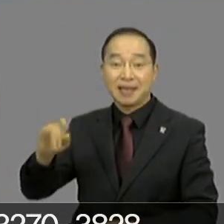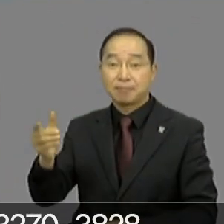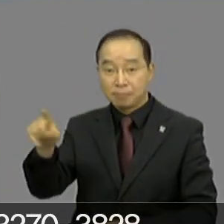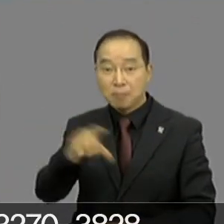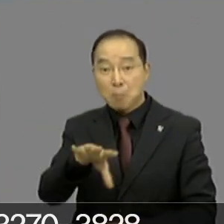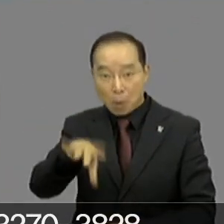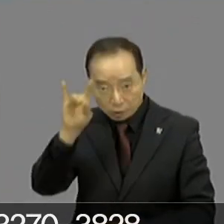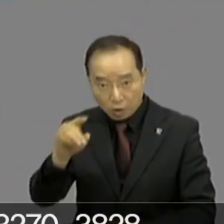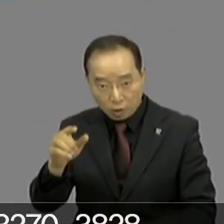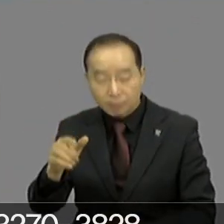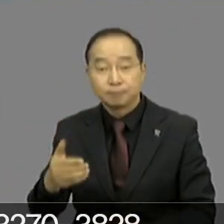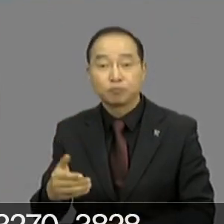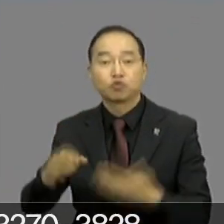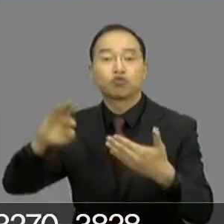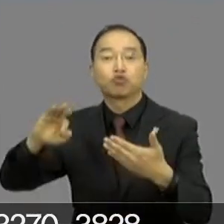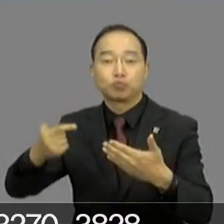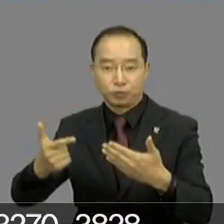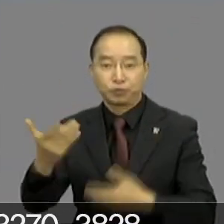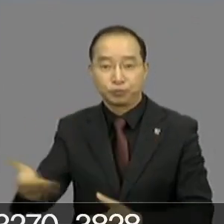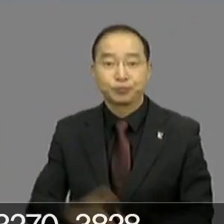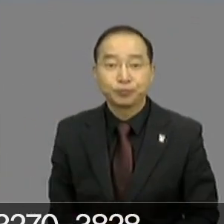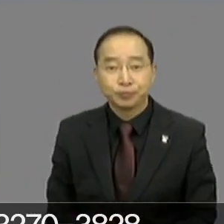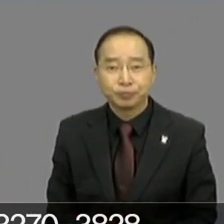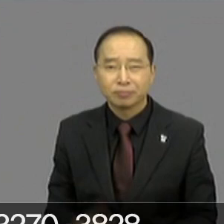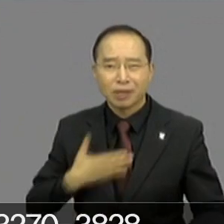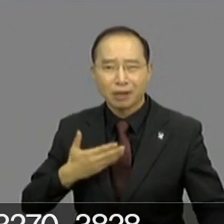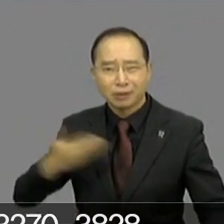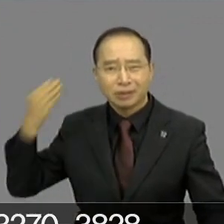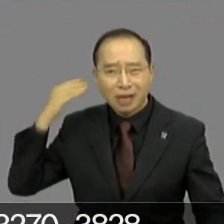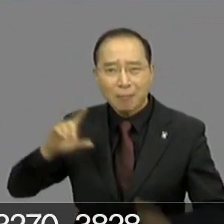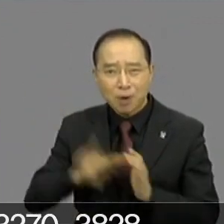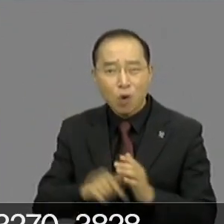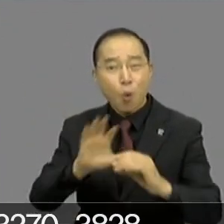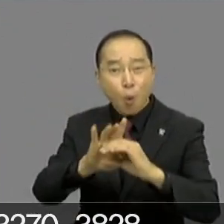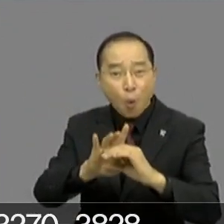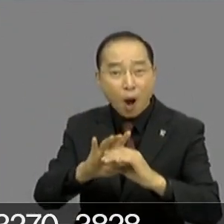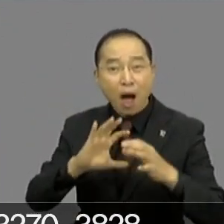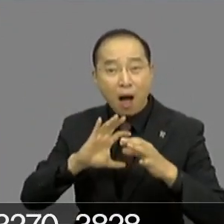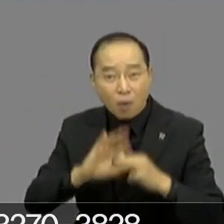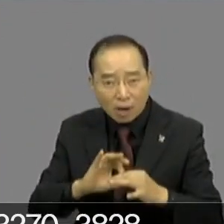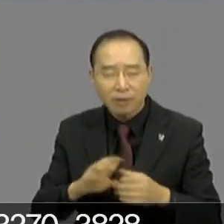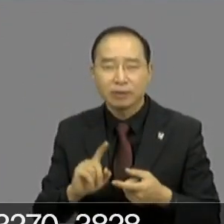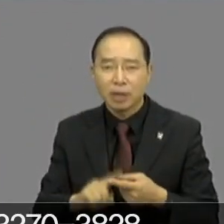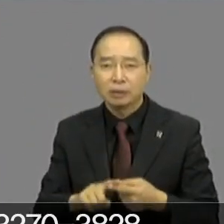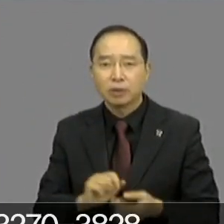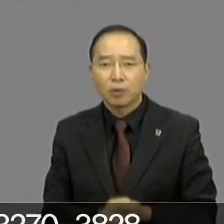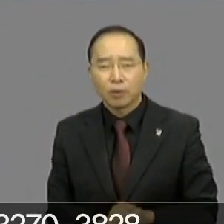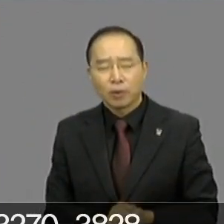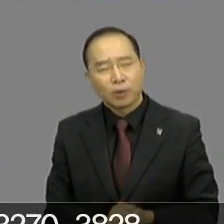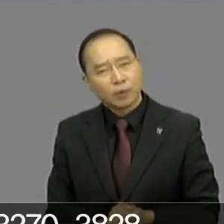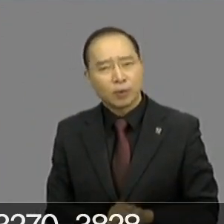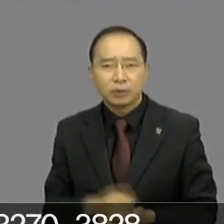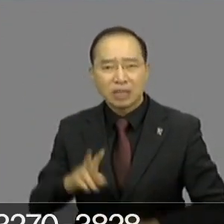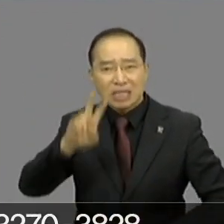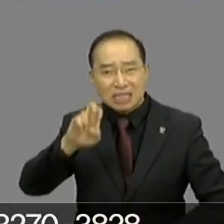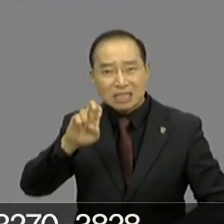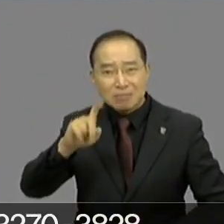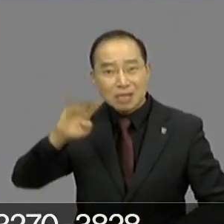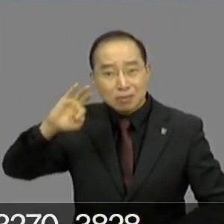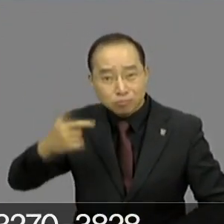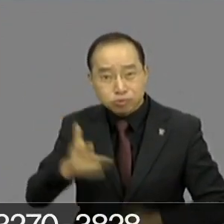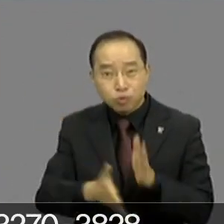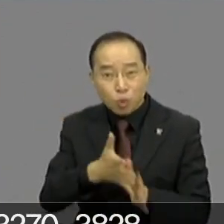9분 주어집니다 그 제가 지난번에 는 코로나 에 관련되 가지고 여러 얘기하면서 없고 21분 도시나 이런